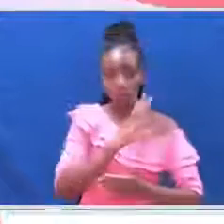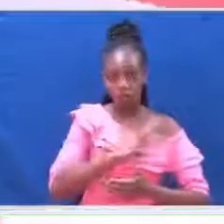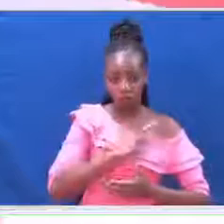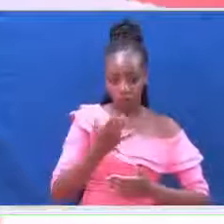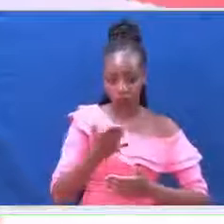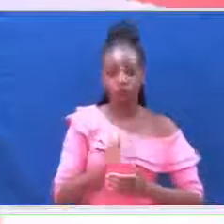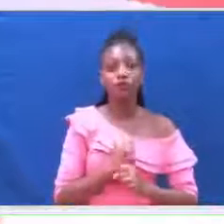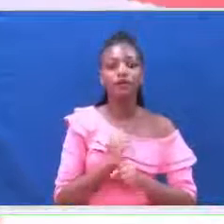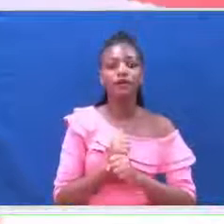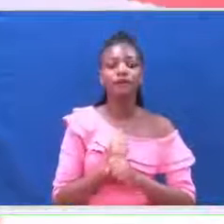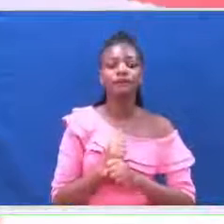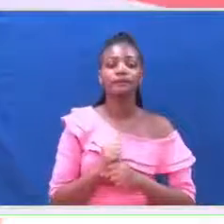hii kazi Sasa